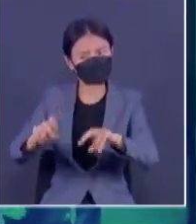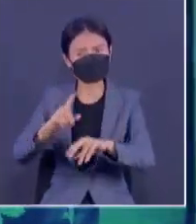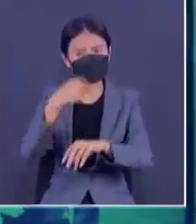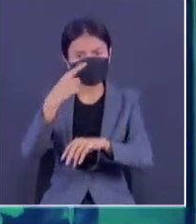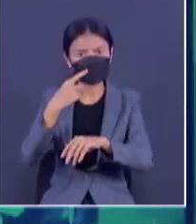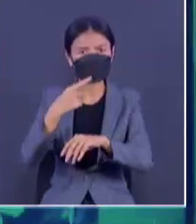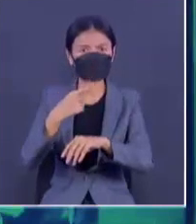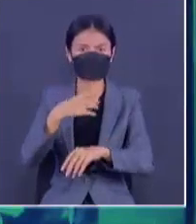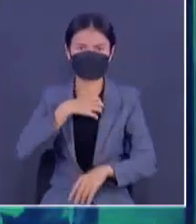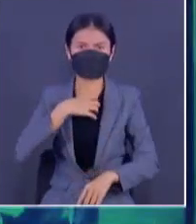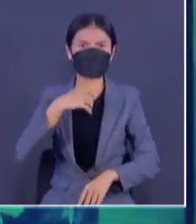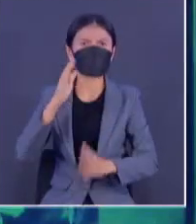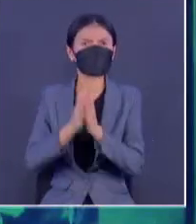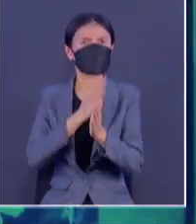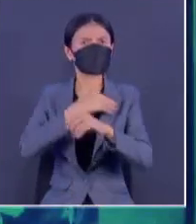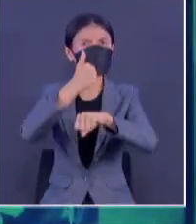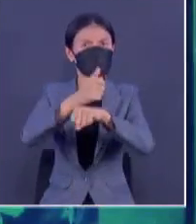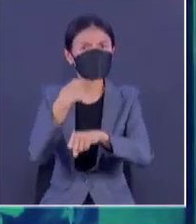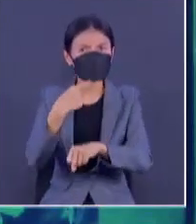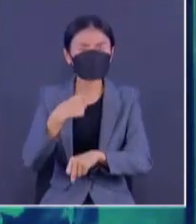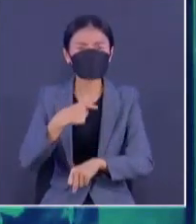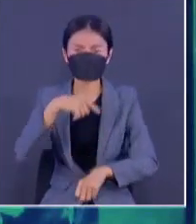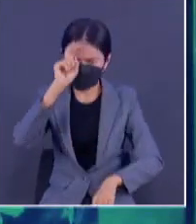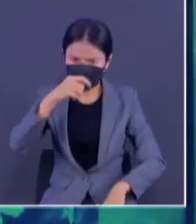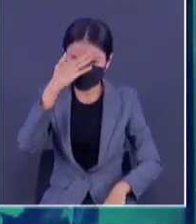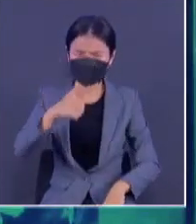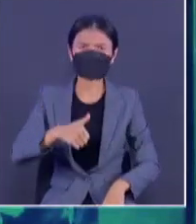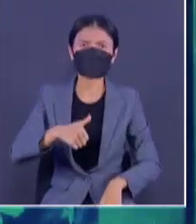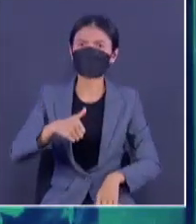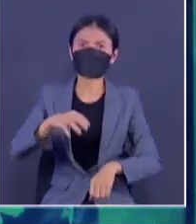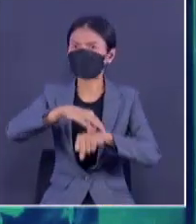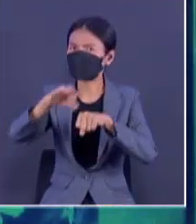รากราบไหว้เนา ะ แล้วก็ควรจะเอาออกจากว